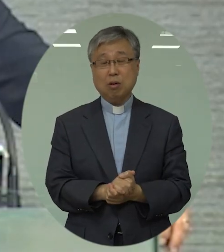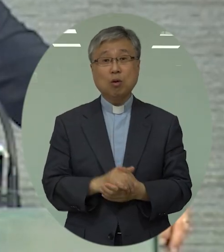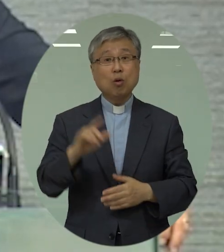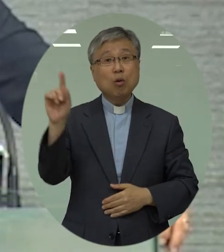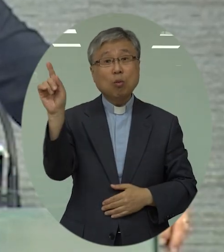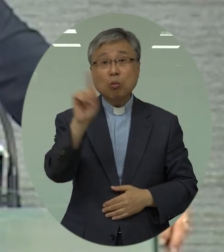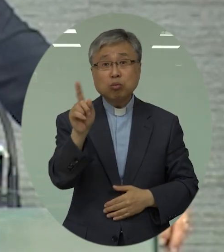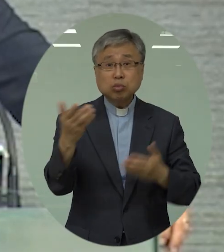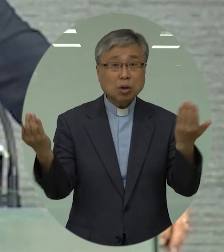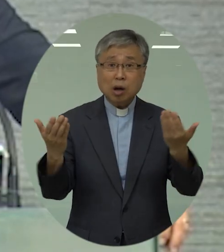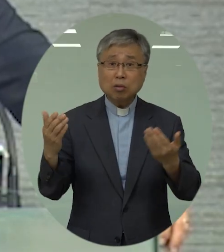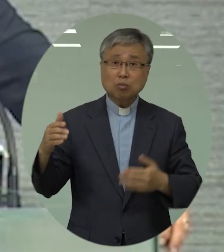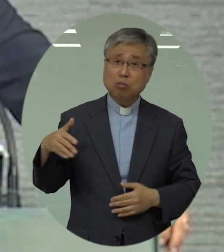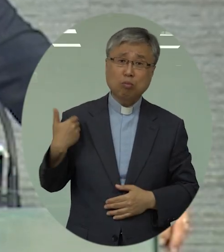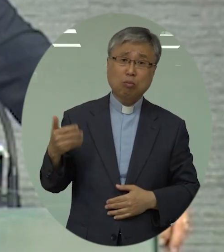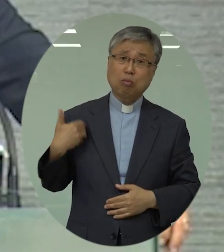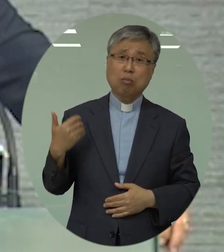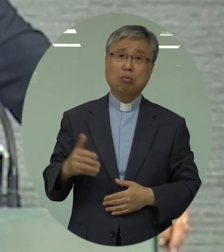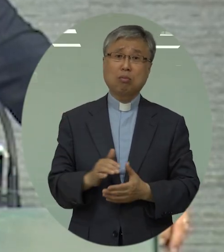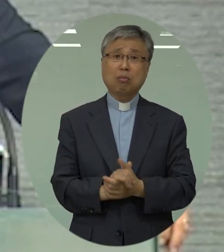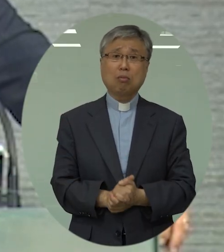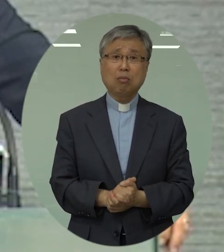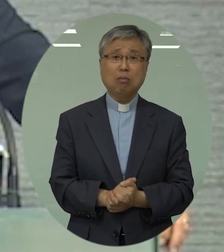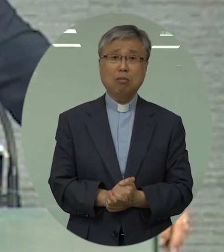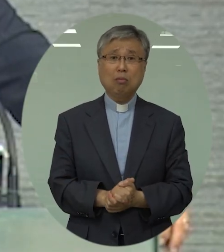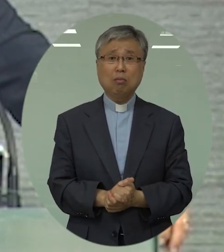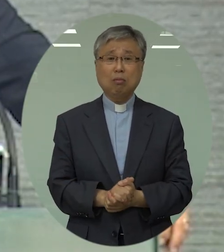무슨 사역을 하는지 난 모르겠어요.